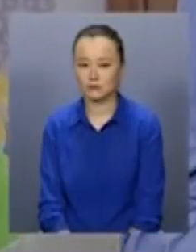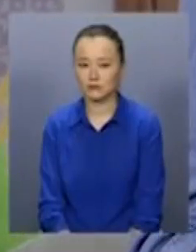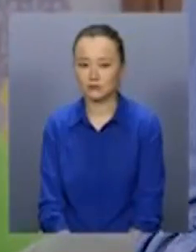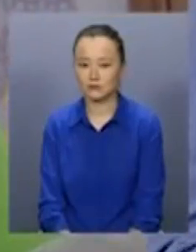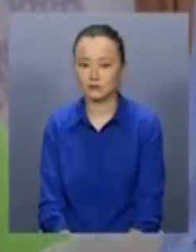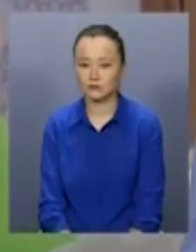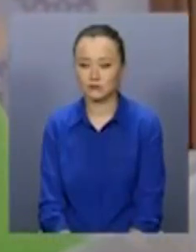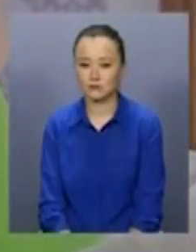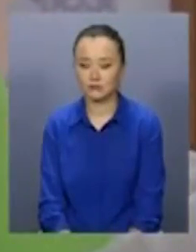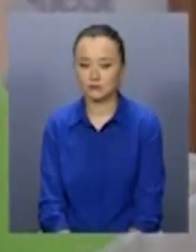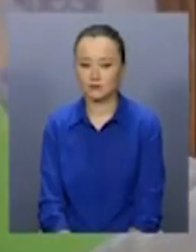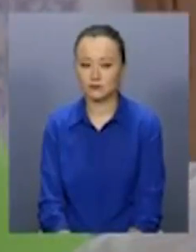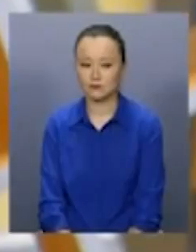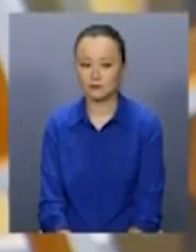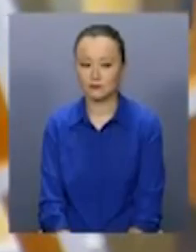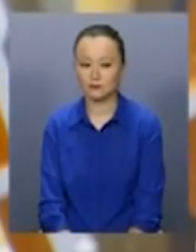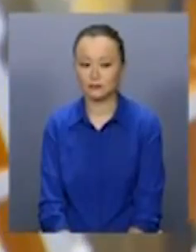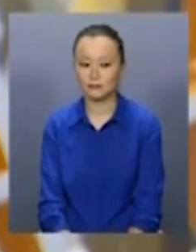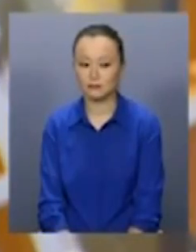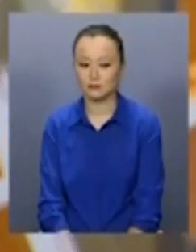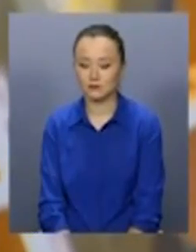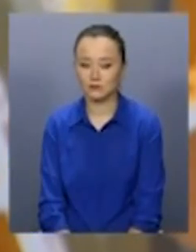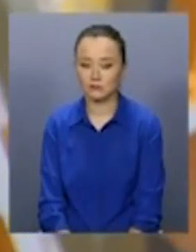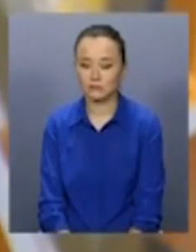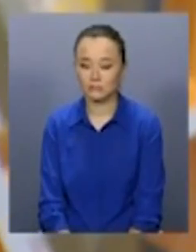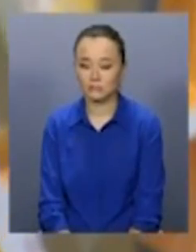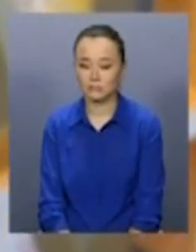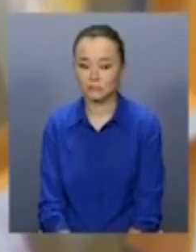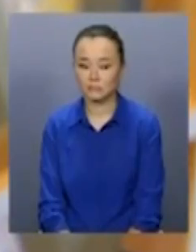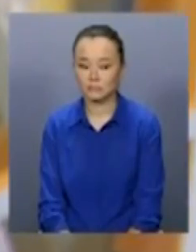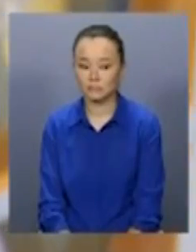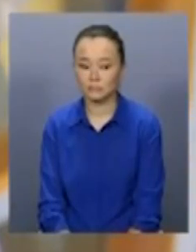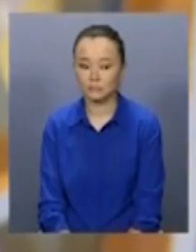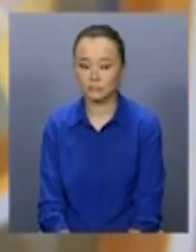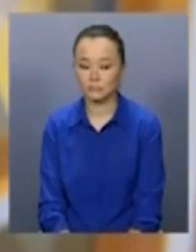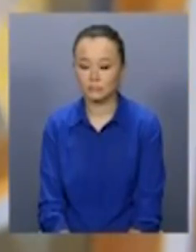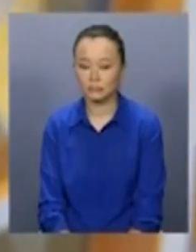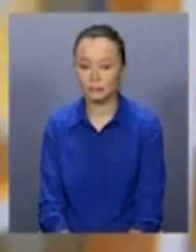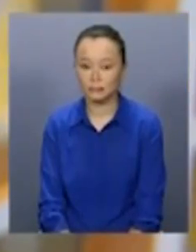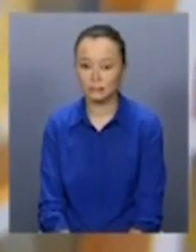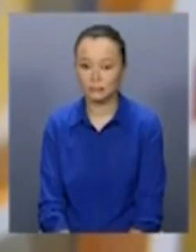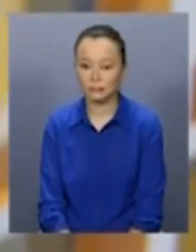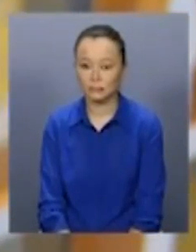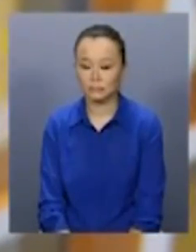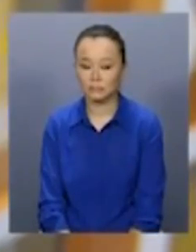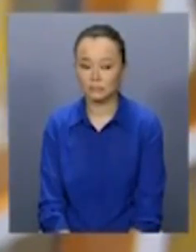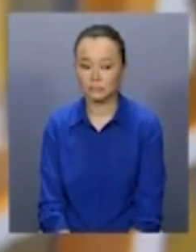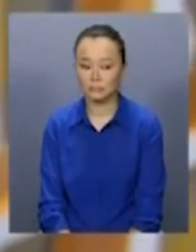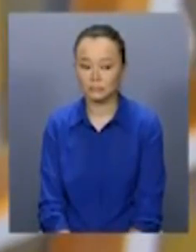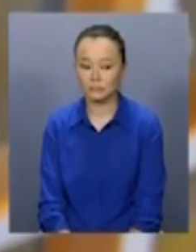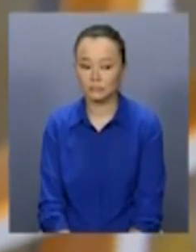айырмашы. Махаббат бар екенін мойындашы.